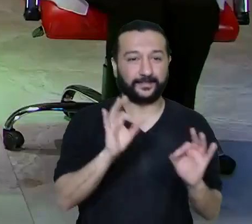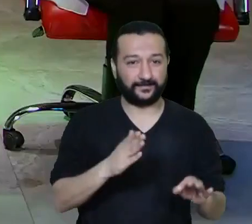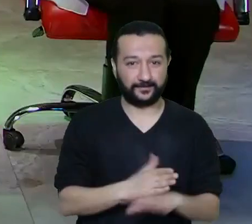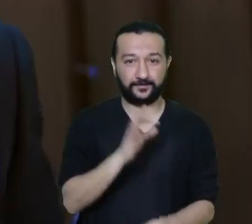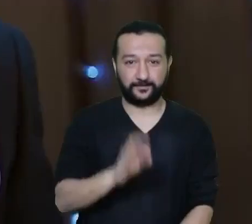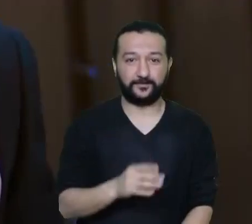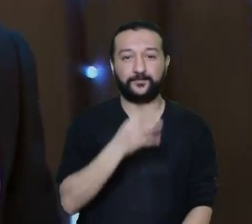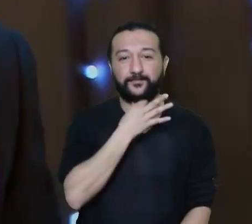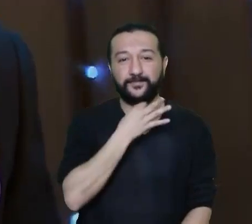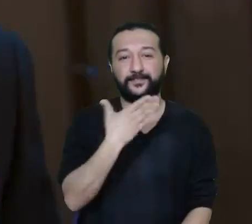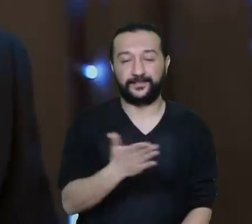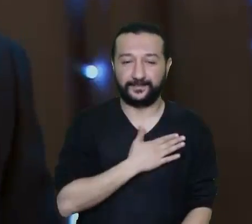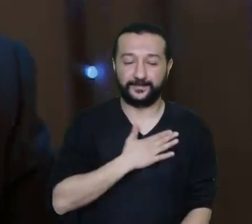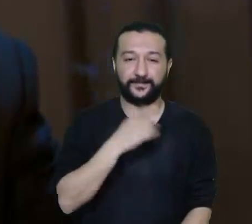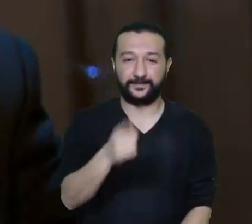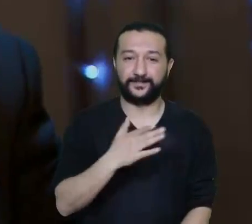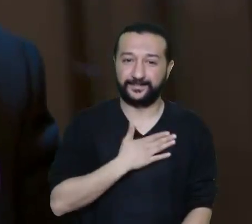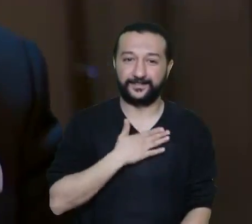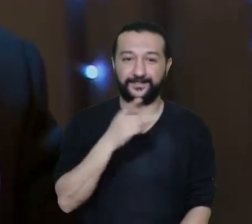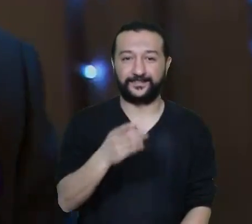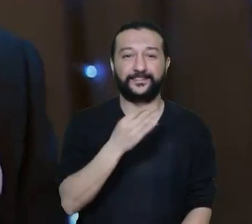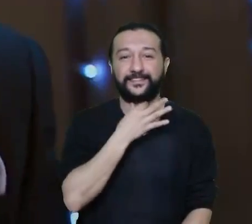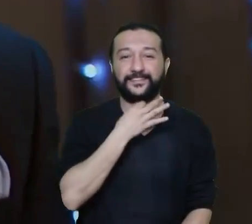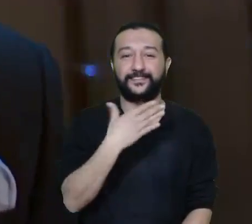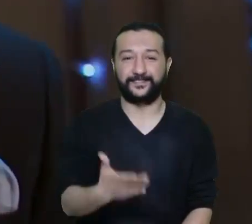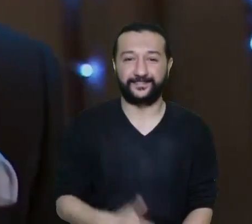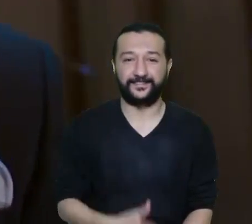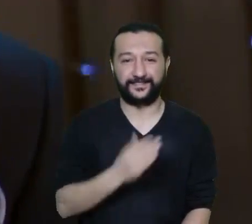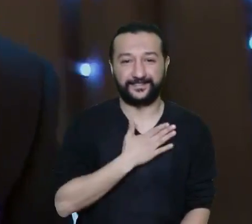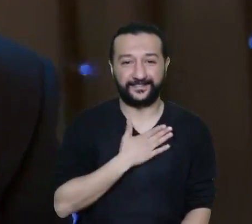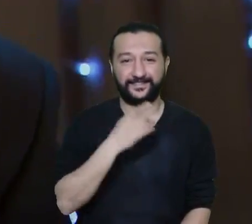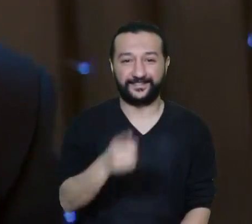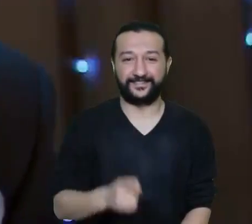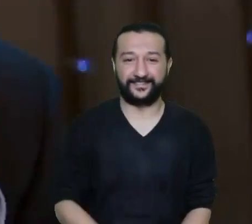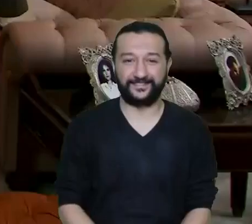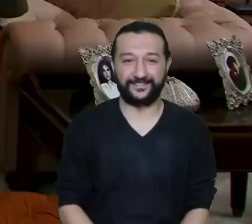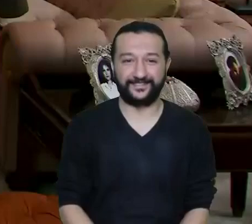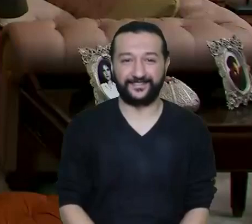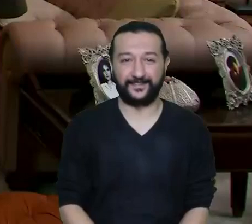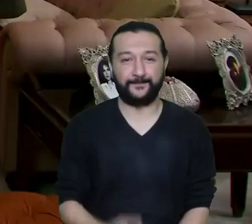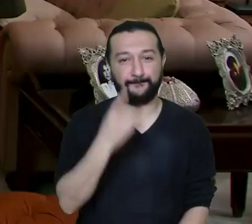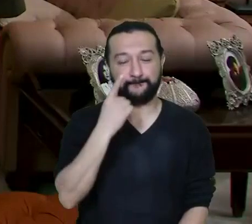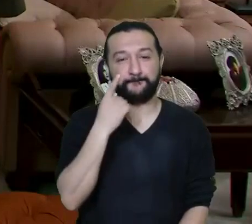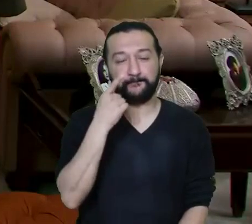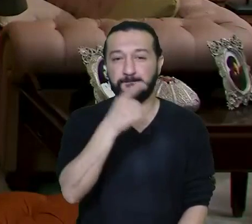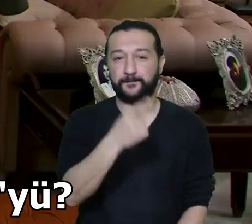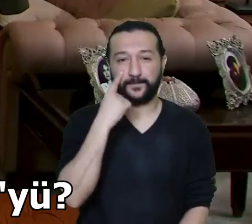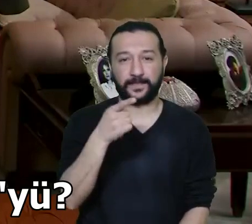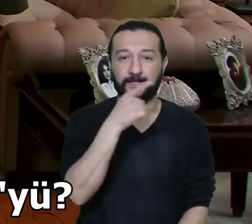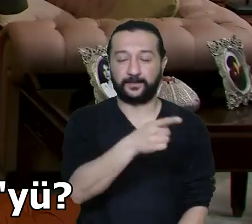Hakikat. Teşekkürler. Sağ olun, sağ olun. Çok teşekkür ederim. Çok sağ olun. Bak, bak, bak, bak,